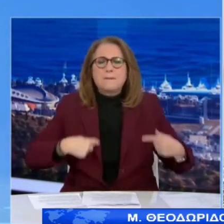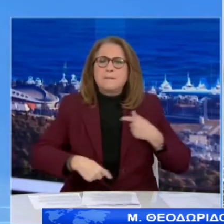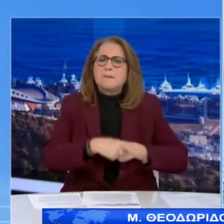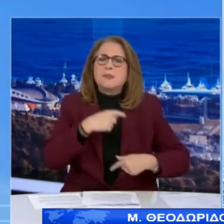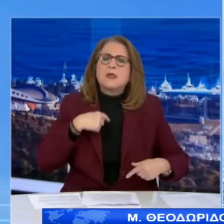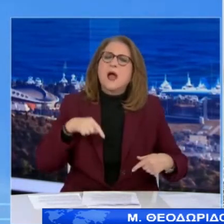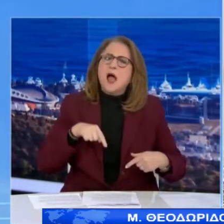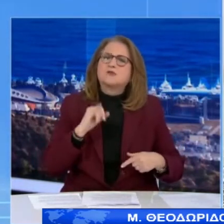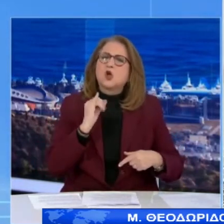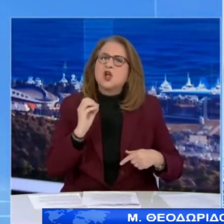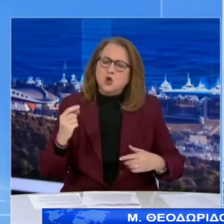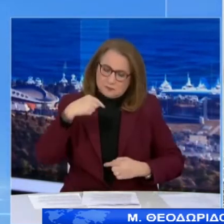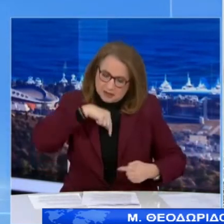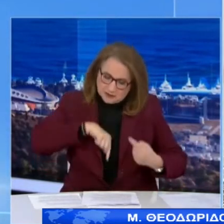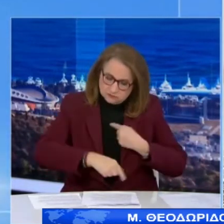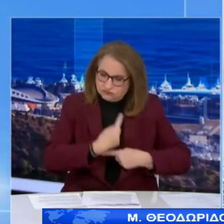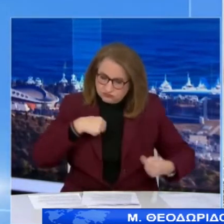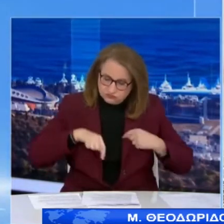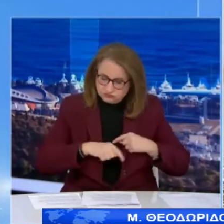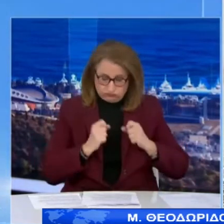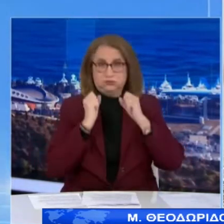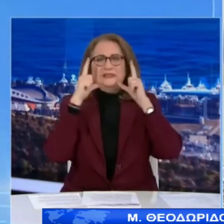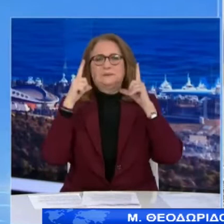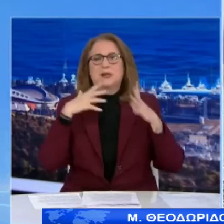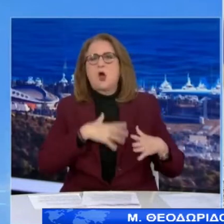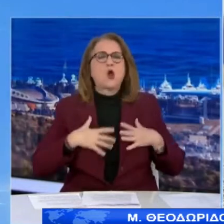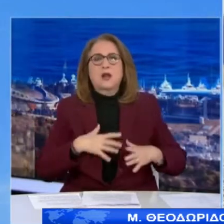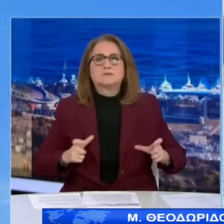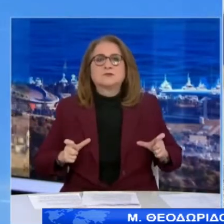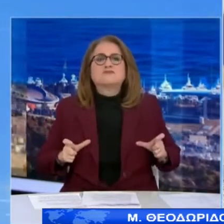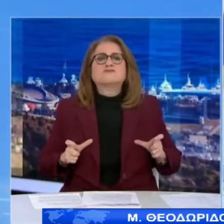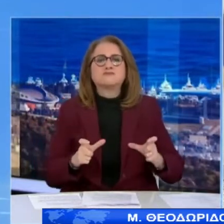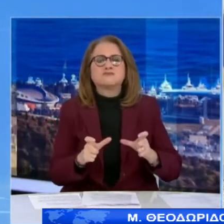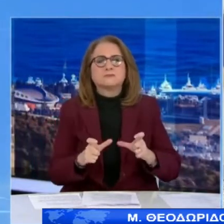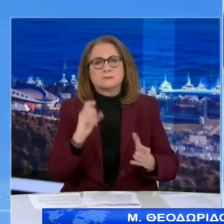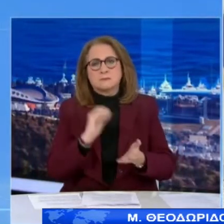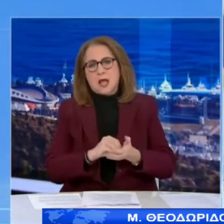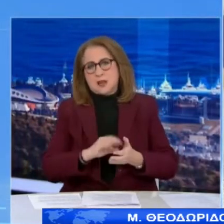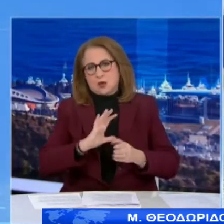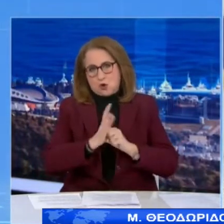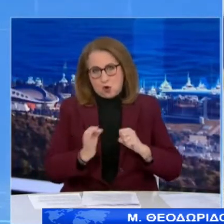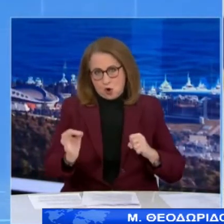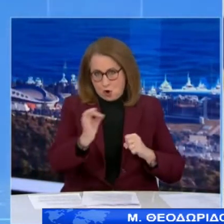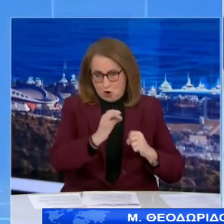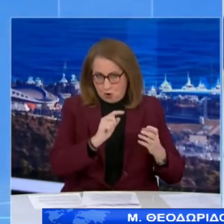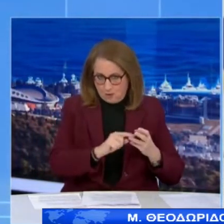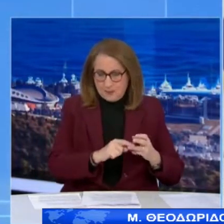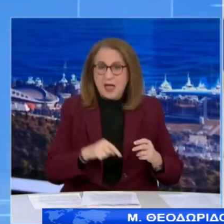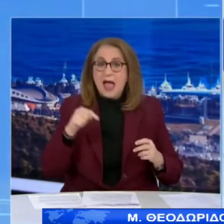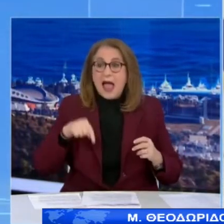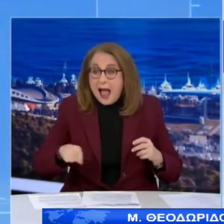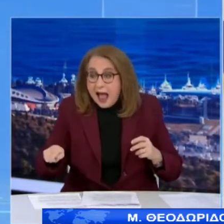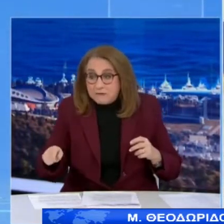πρωτεΐνη ακίδα. Στο νέο εμβόλιο, Nuvaxovid, έκδοση της πρωτεϊνικής ακίδας